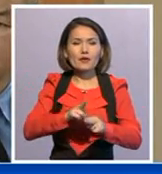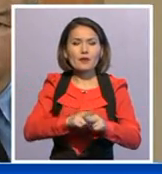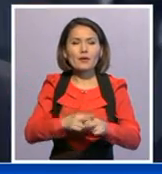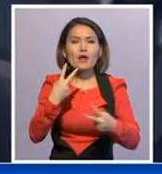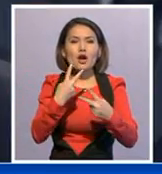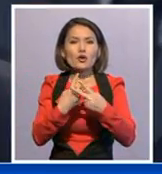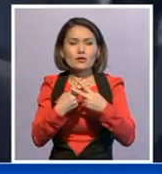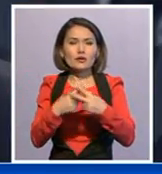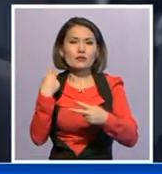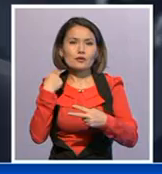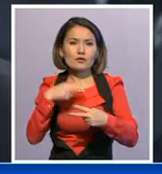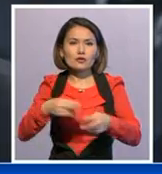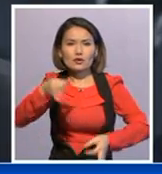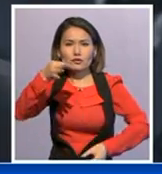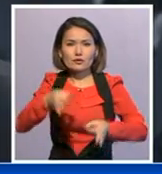құқықты ізгілендіру.